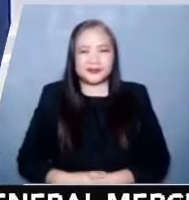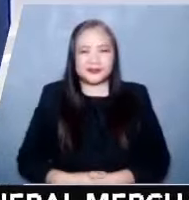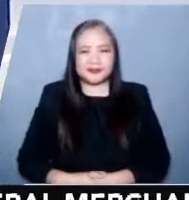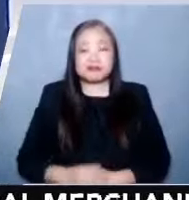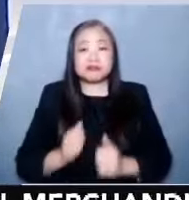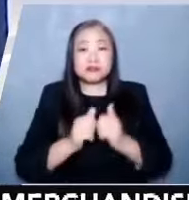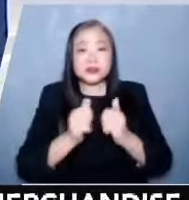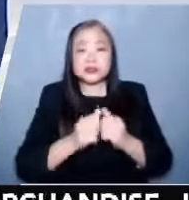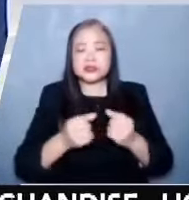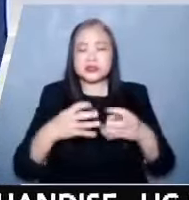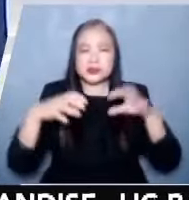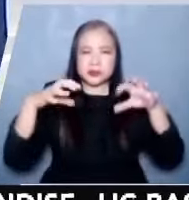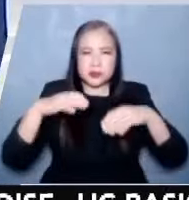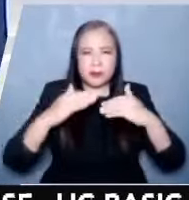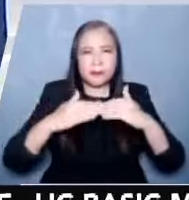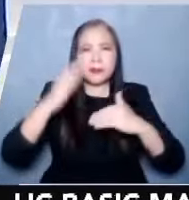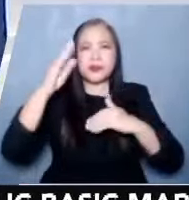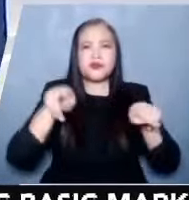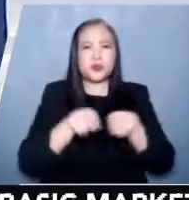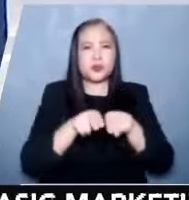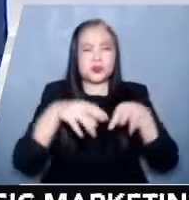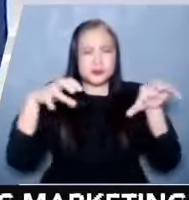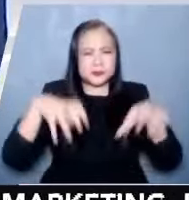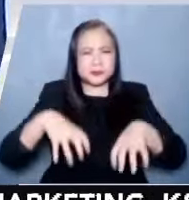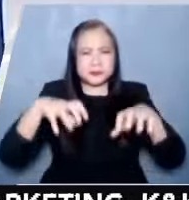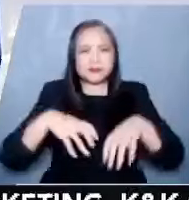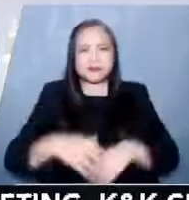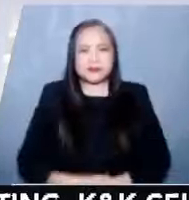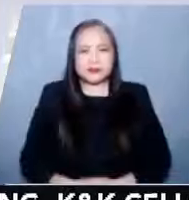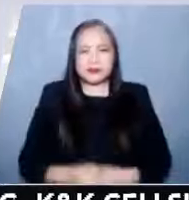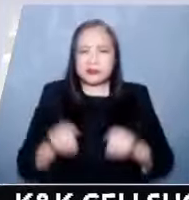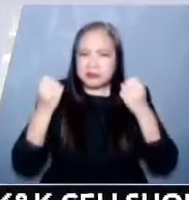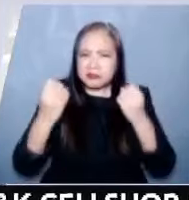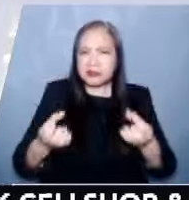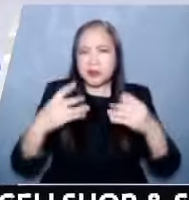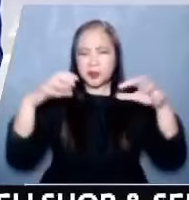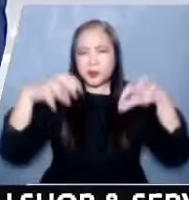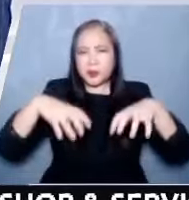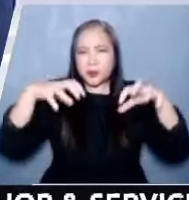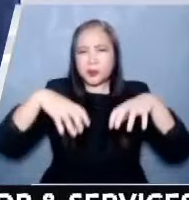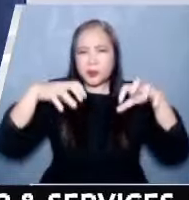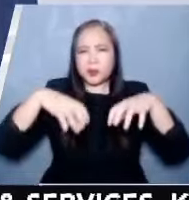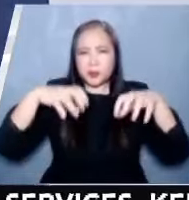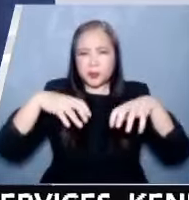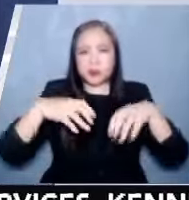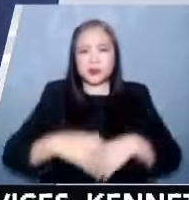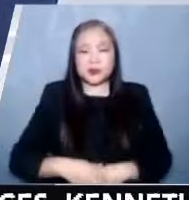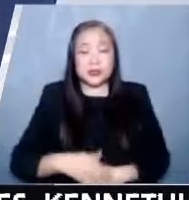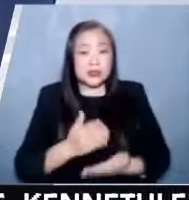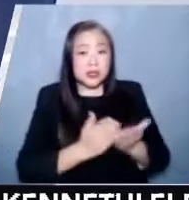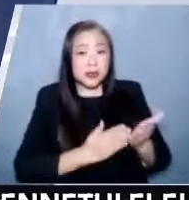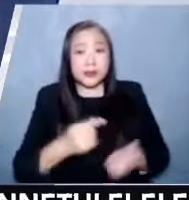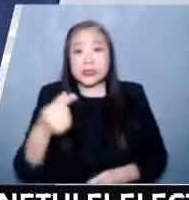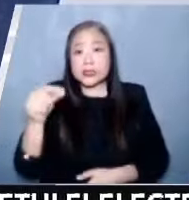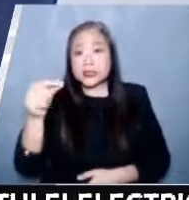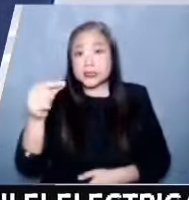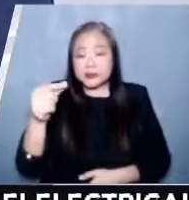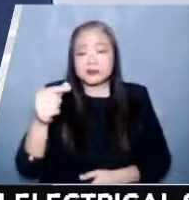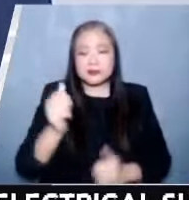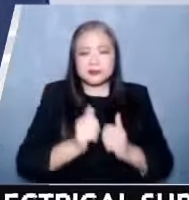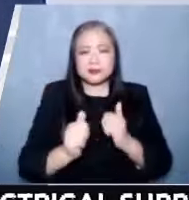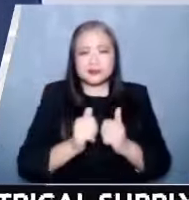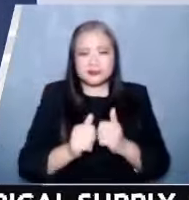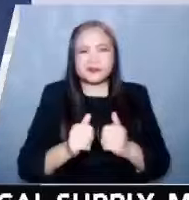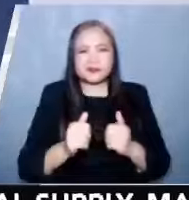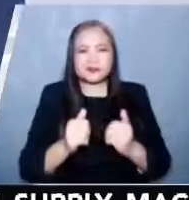above normal rainfall amount o higit sa karinawang dami ng ulan. May ilang parig ng bansa, ang kulay green naman po o nakapagtala ng near normal